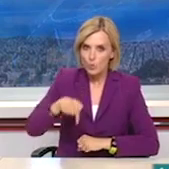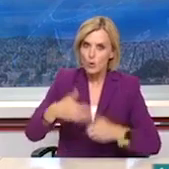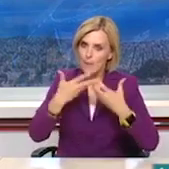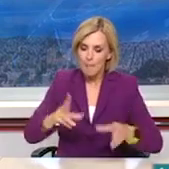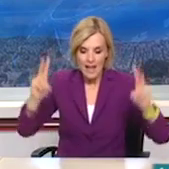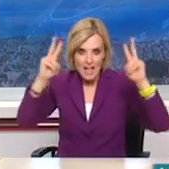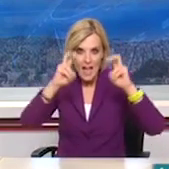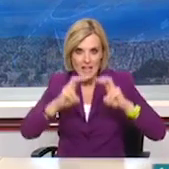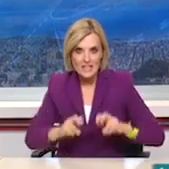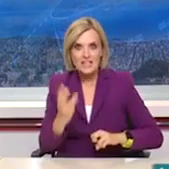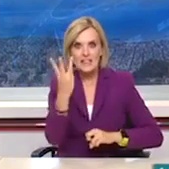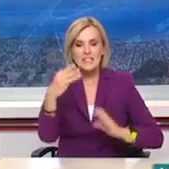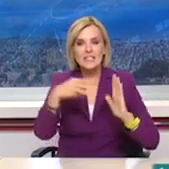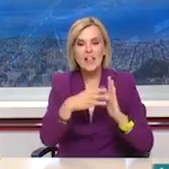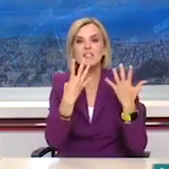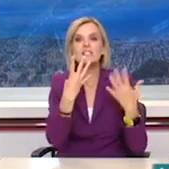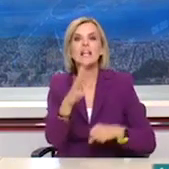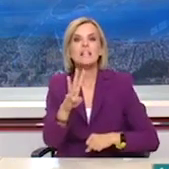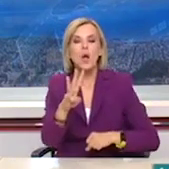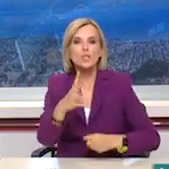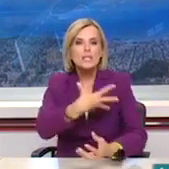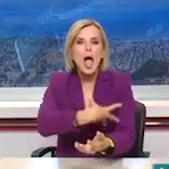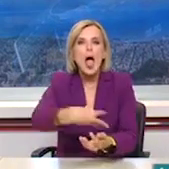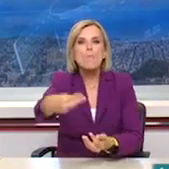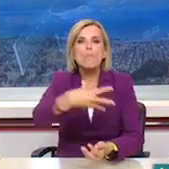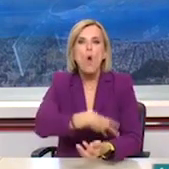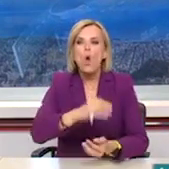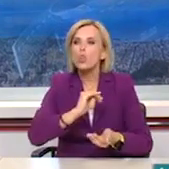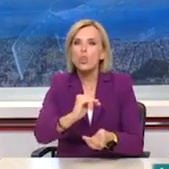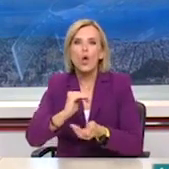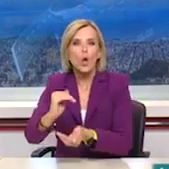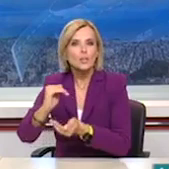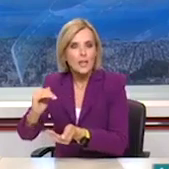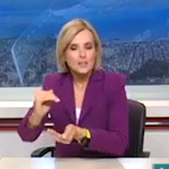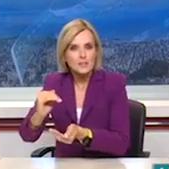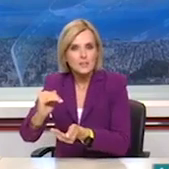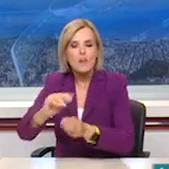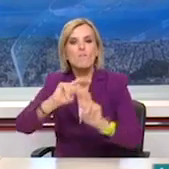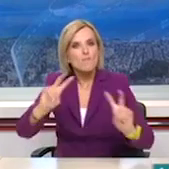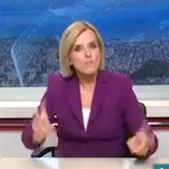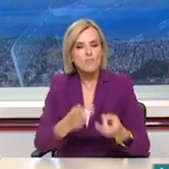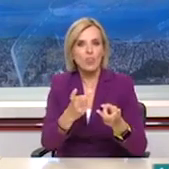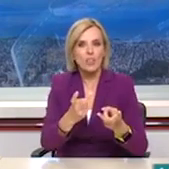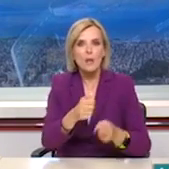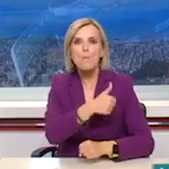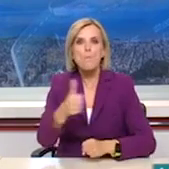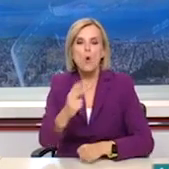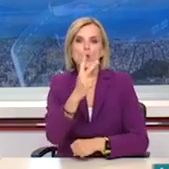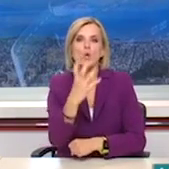δείγματα από 3.400 αιμοδότες και βρήκε έως σήμερα 24 θετικά, δηλαδή το